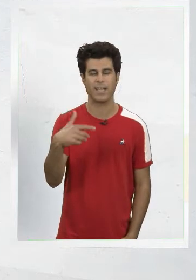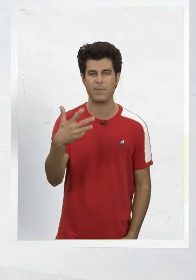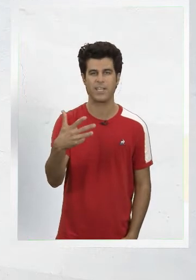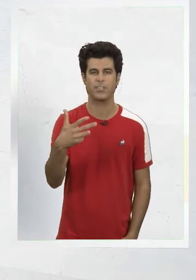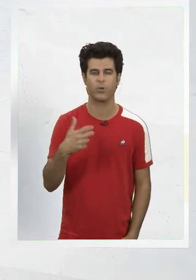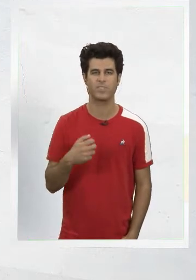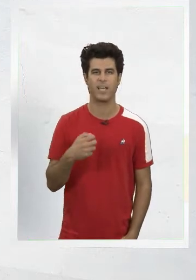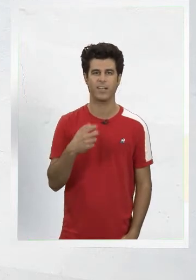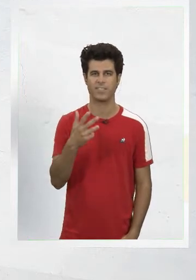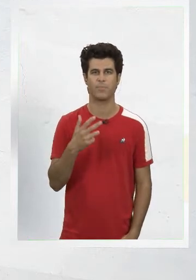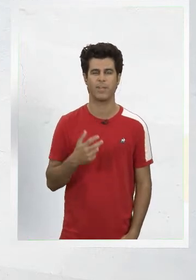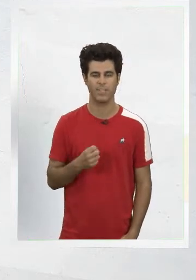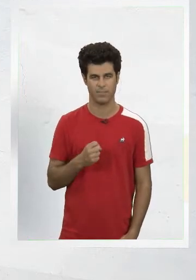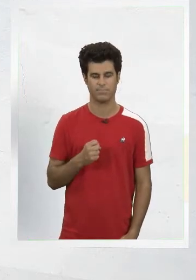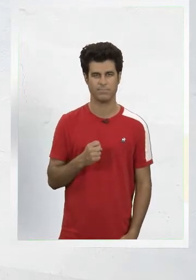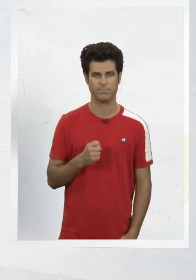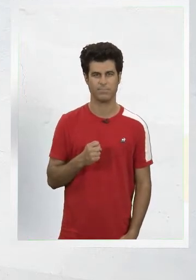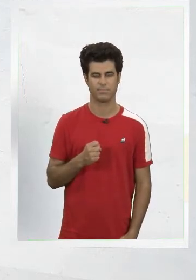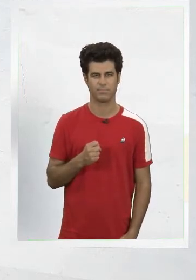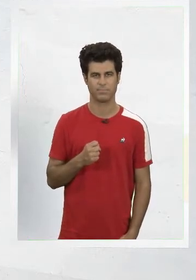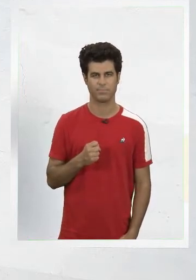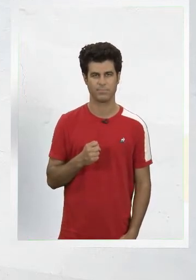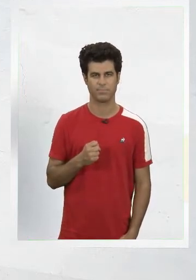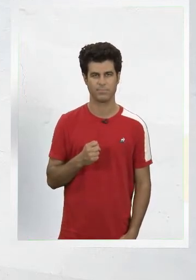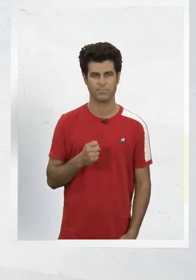יודע למה צריך לתרום שיער, תספרי.